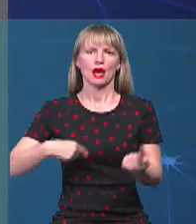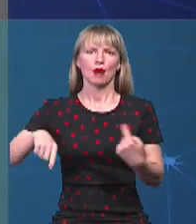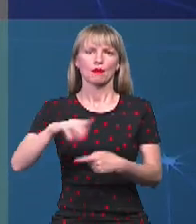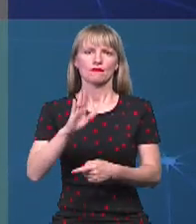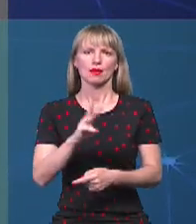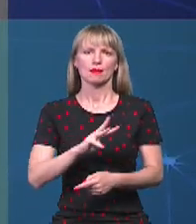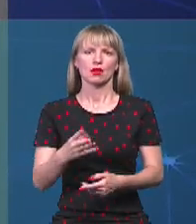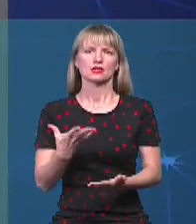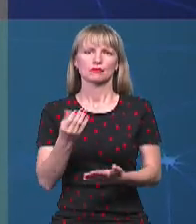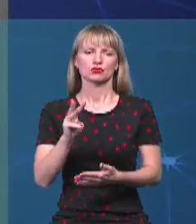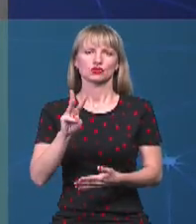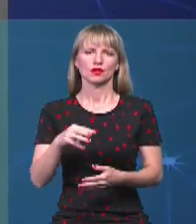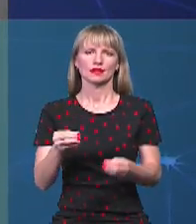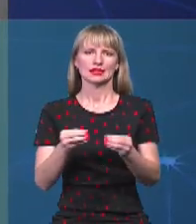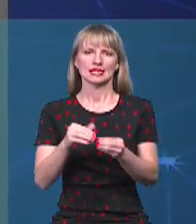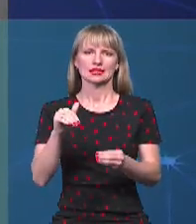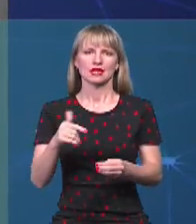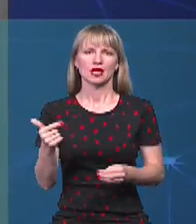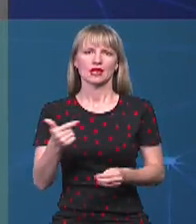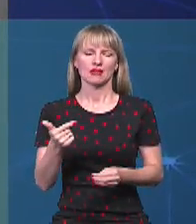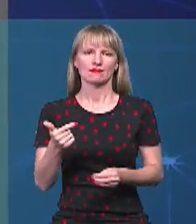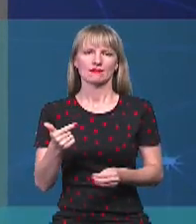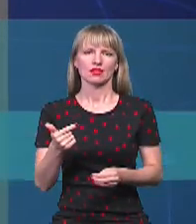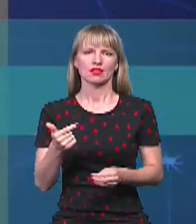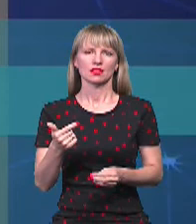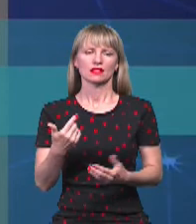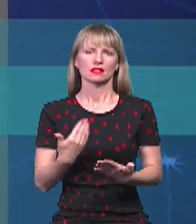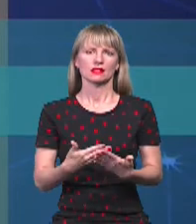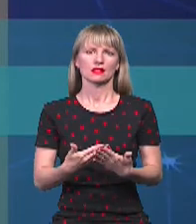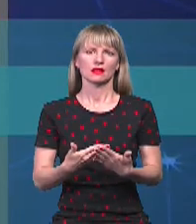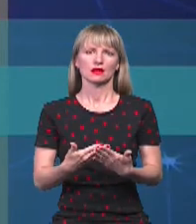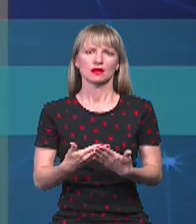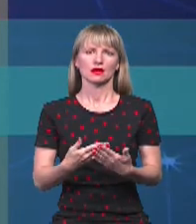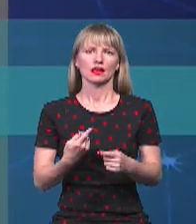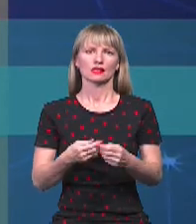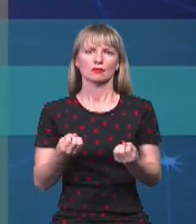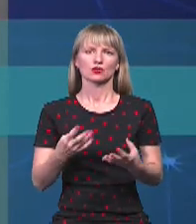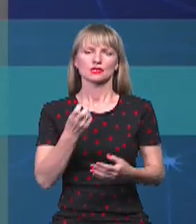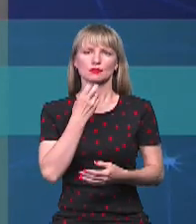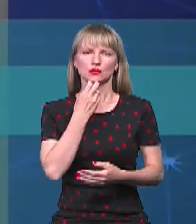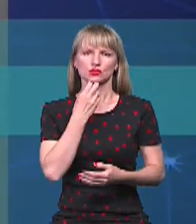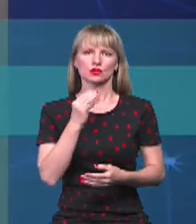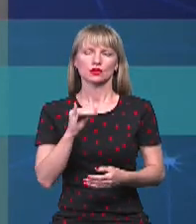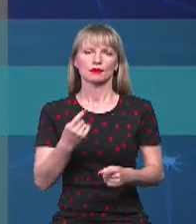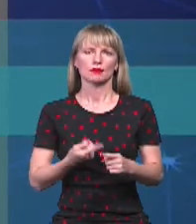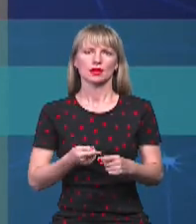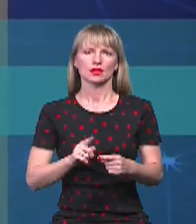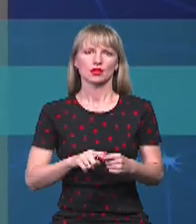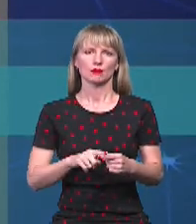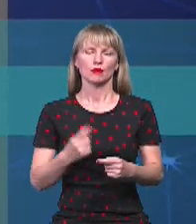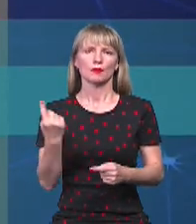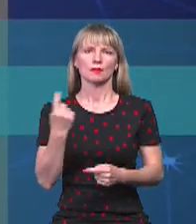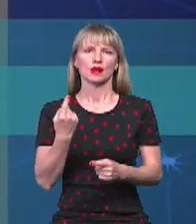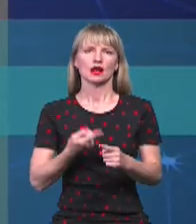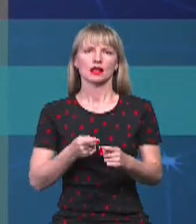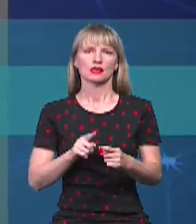миллионы, заплатить штраф там даже в 10 тысяч гривен, а там, по-моему, до такого даже суммы не доходят, это просто смешно. Поэтому первое,